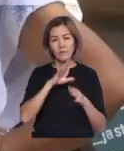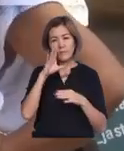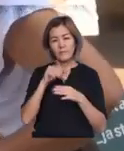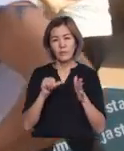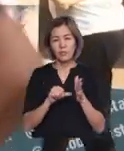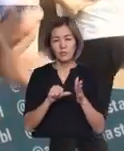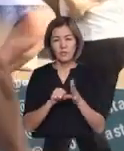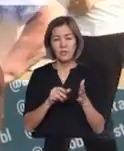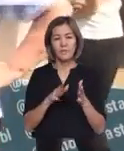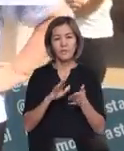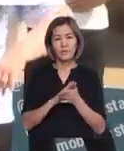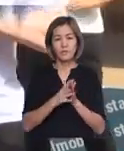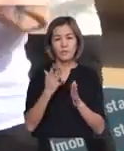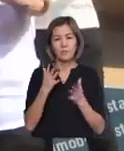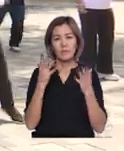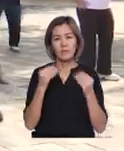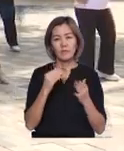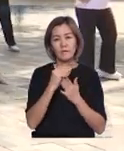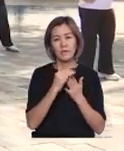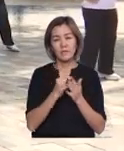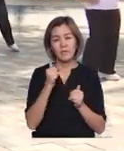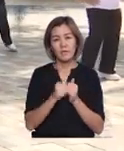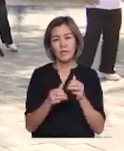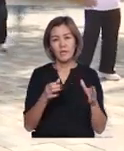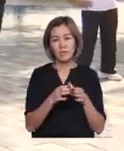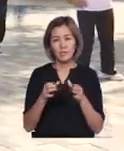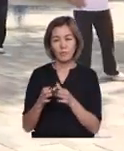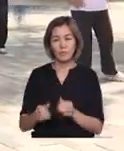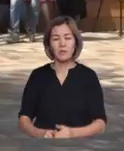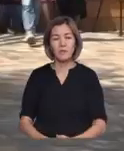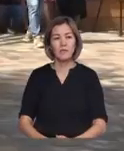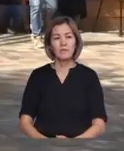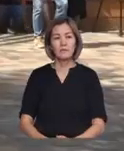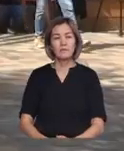6 вечера. Создан 5-дневный график работы для каждой группы.